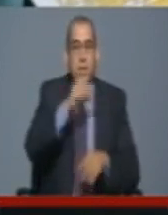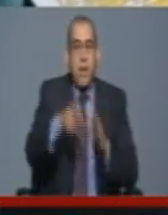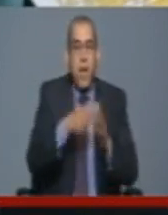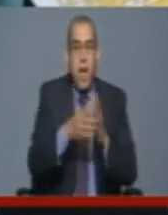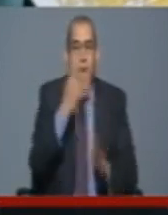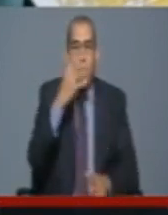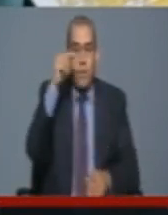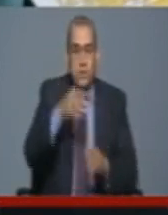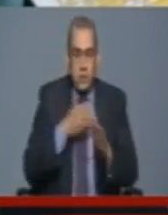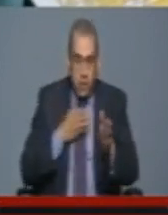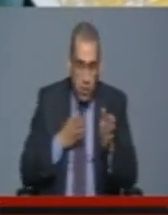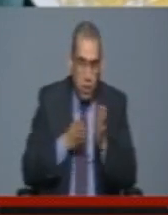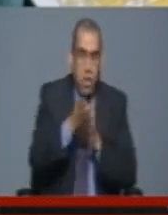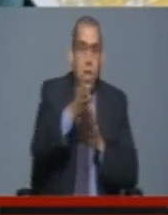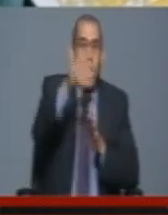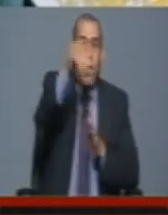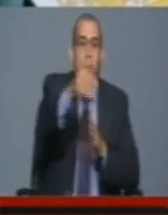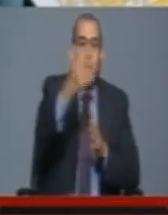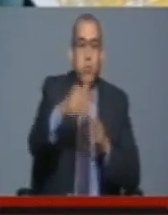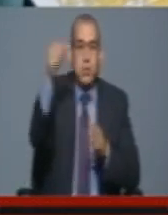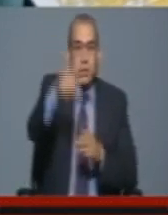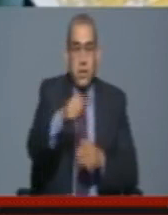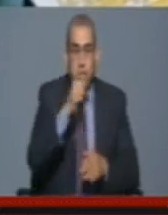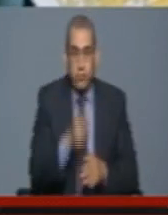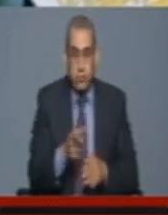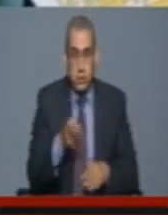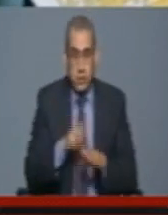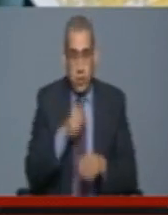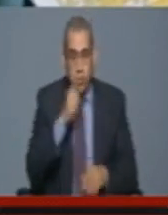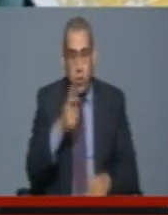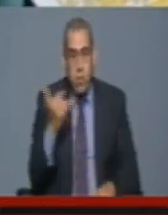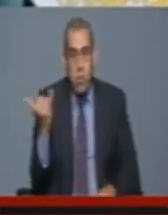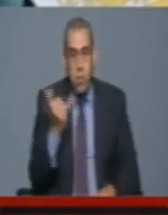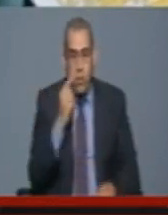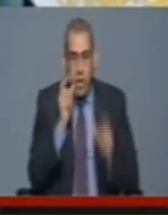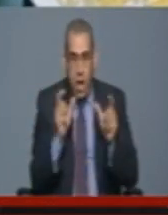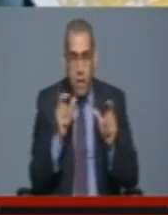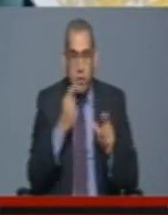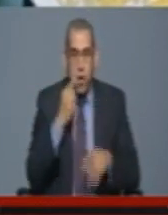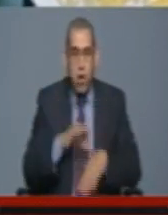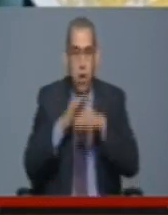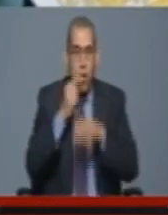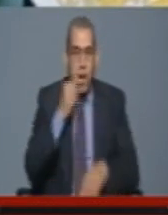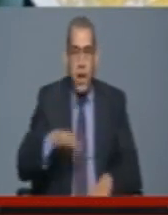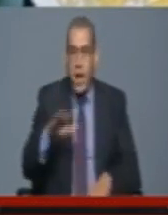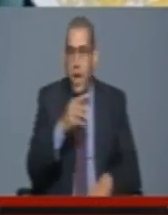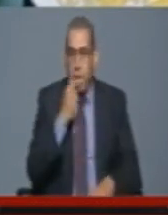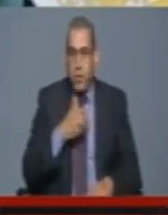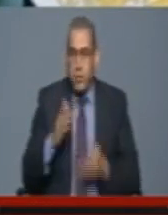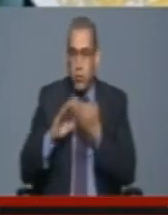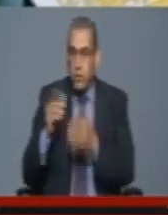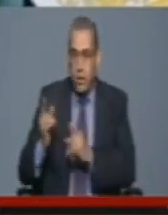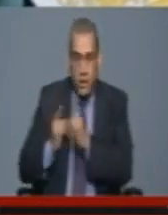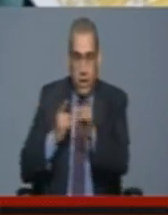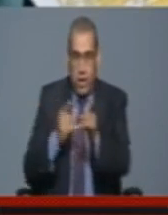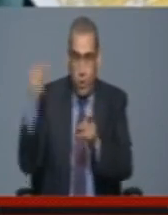على الجانب الفلسطيني. وبالتالي كان مهم قوي ان احنا نحافظ على ارواح الناس اللي بتقوم بنقل